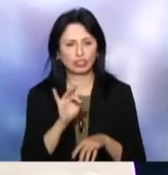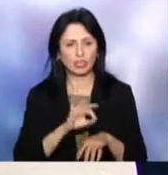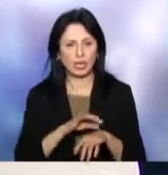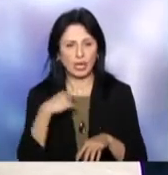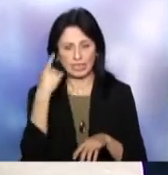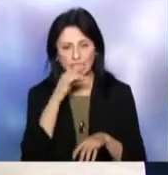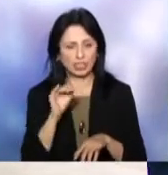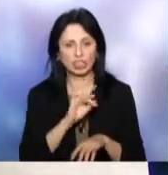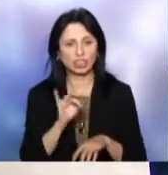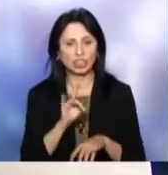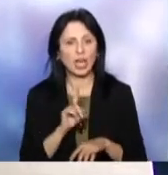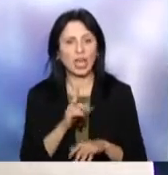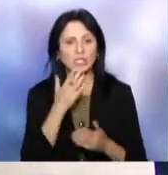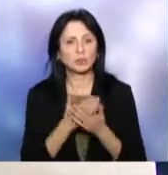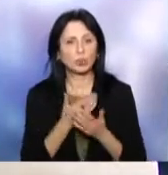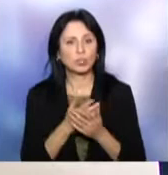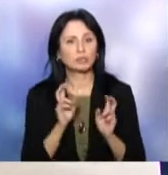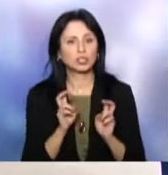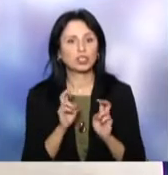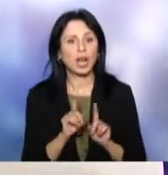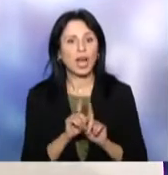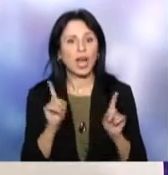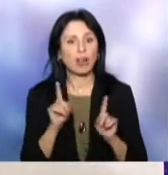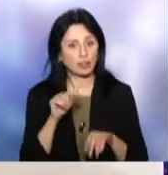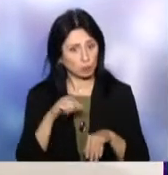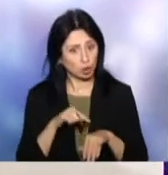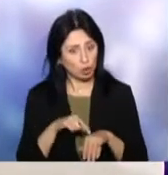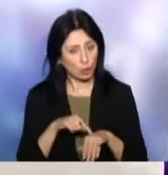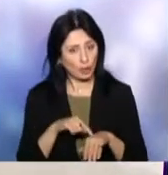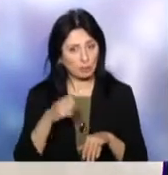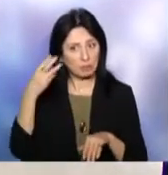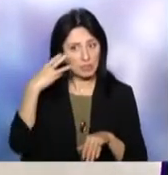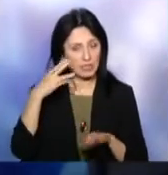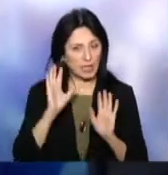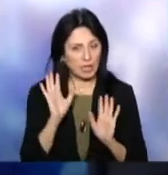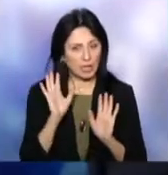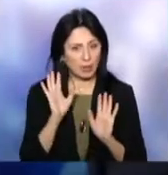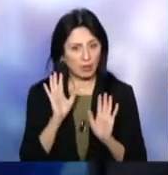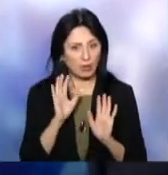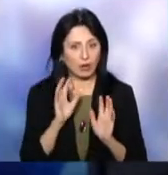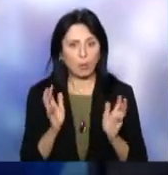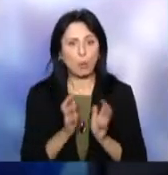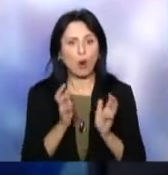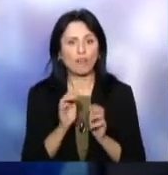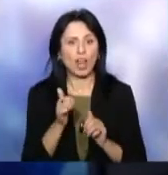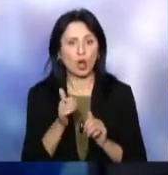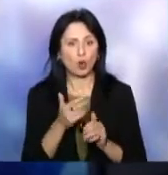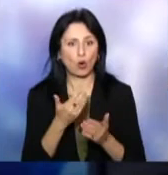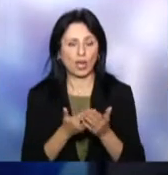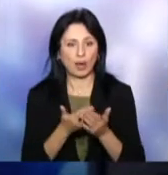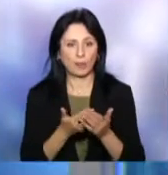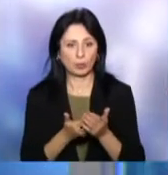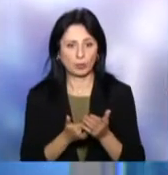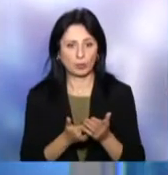კანი რაზე მეუთითებს? და განსაკუთრებით მგზნობი არის მზის სხივების მიმართ და აი მოვლა როგორი არის რეკომენდირებული?